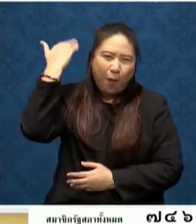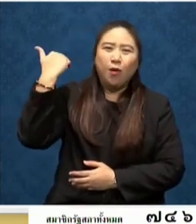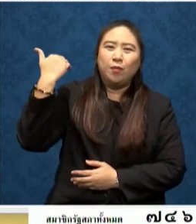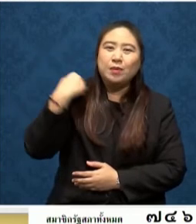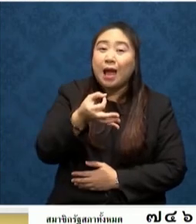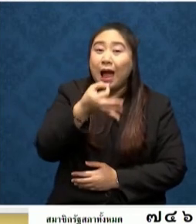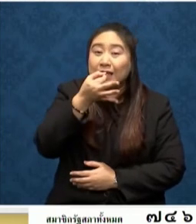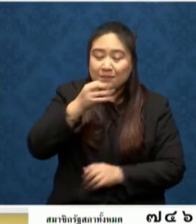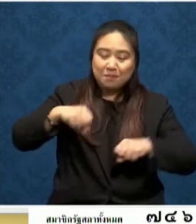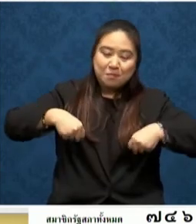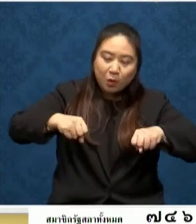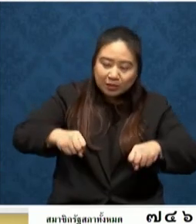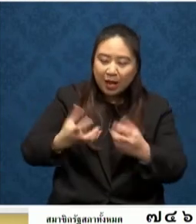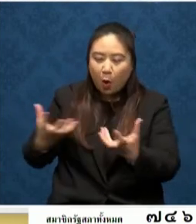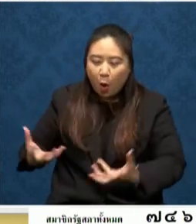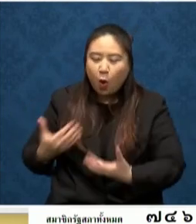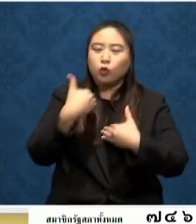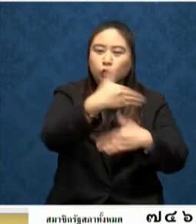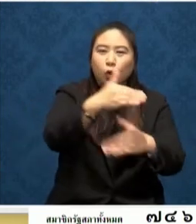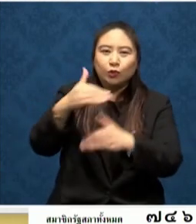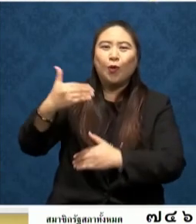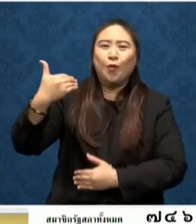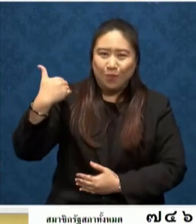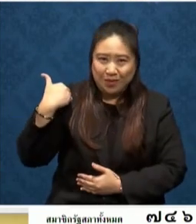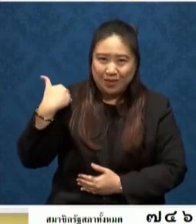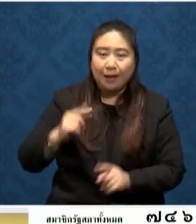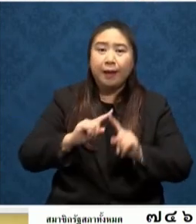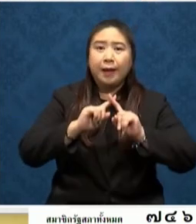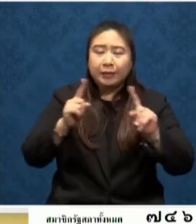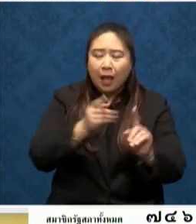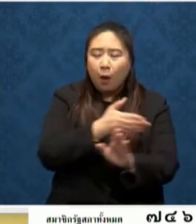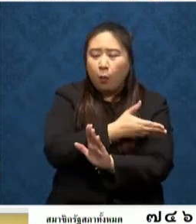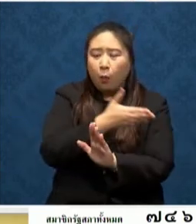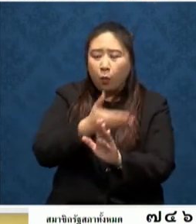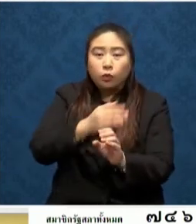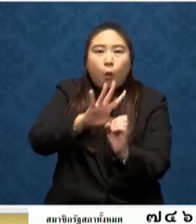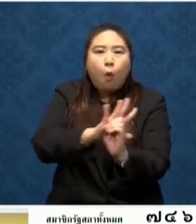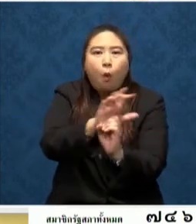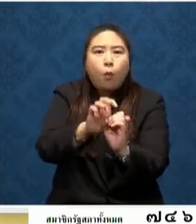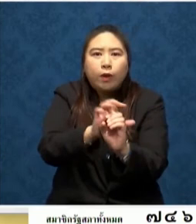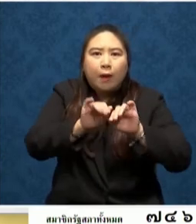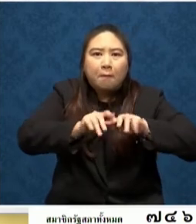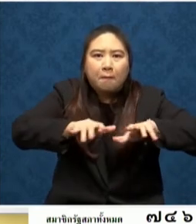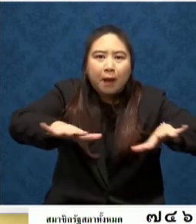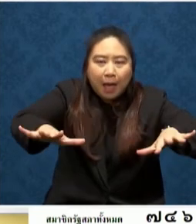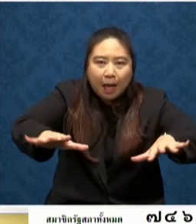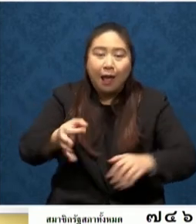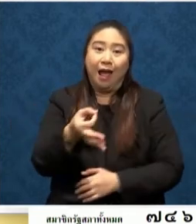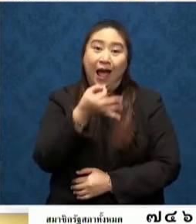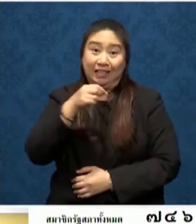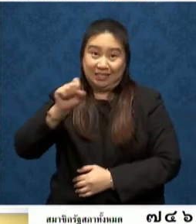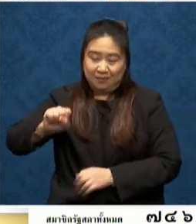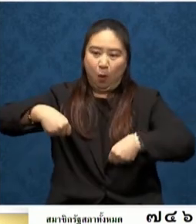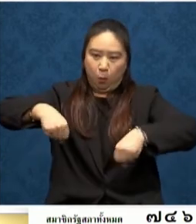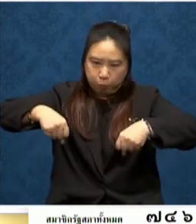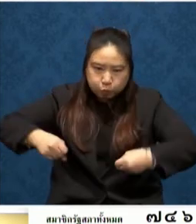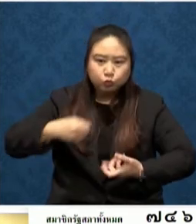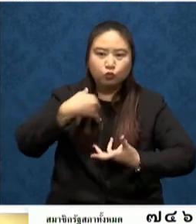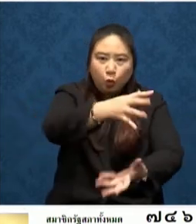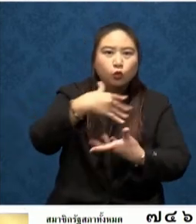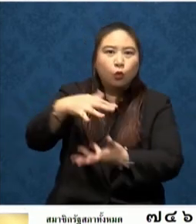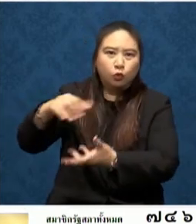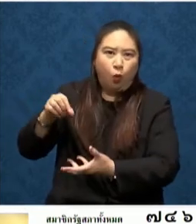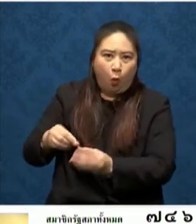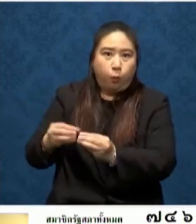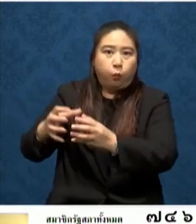ตามแต่พอเกิดโวิขึนมาเนครับก็ทำใหอชีพนี้เติบโตขึ้อย่างรวดเร็วตอนนี้ก็มอยู่หลายเจ้าครับที่เข้ามา